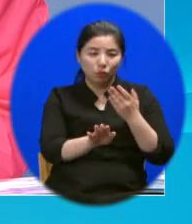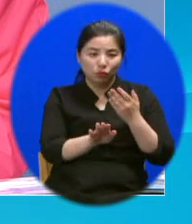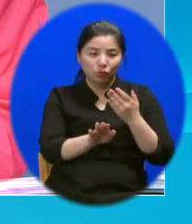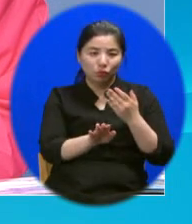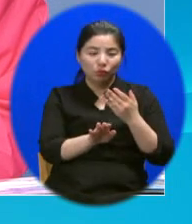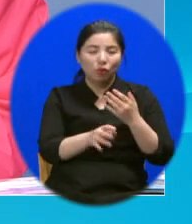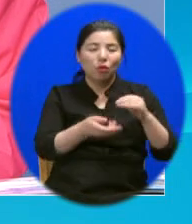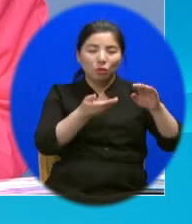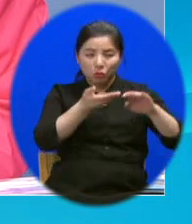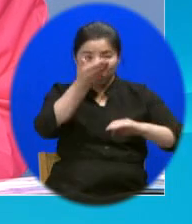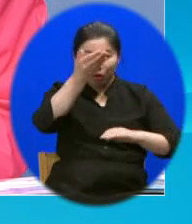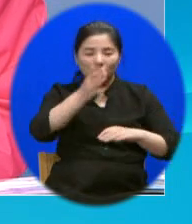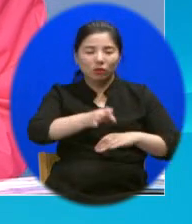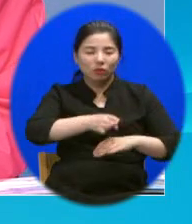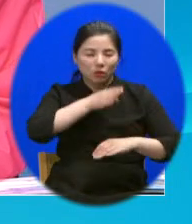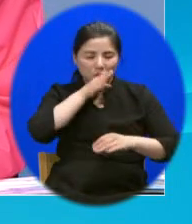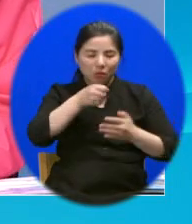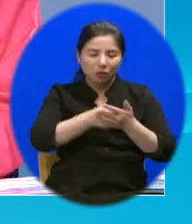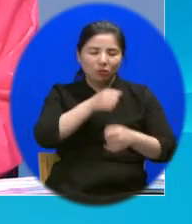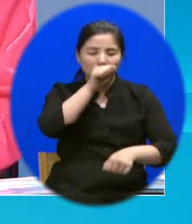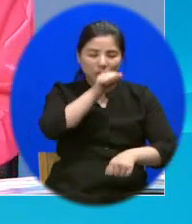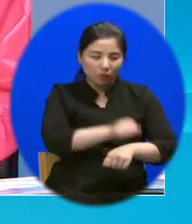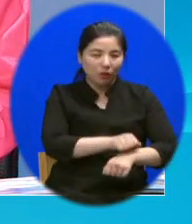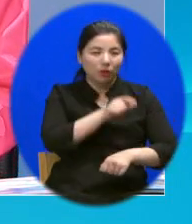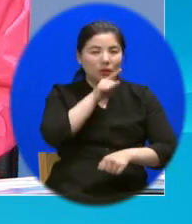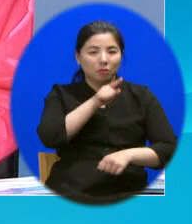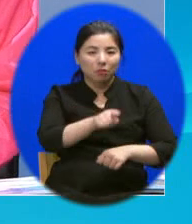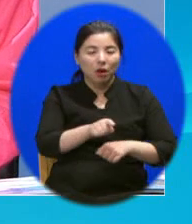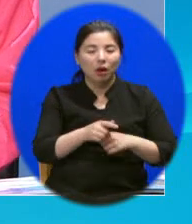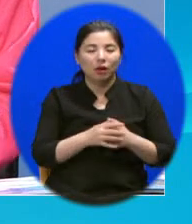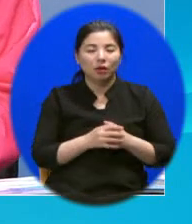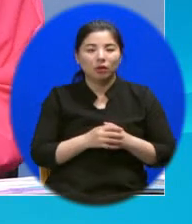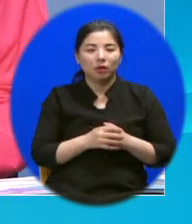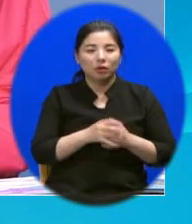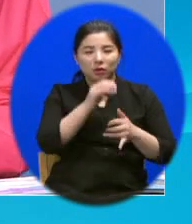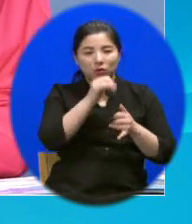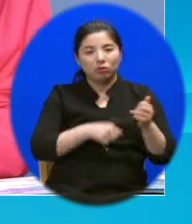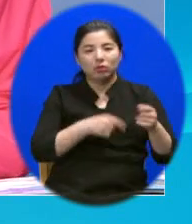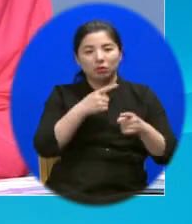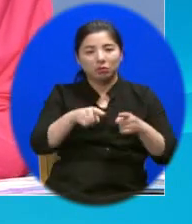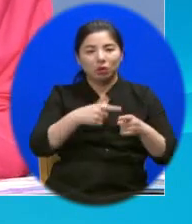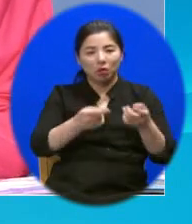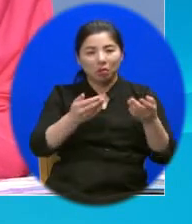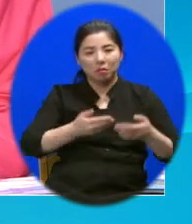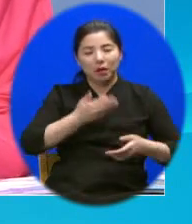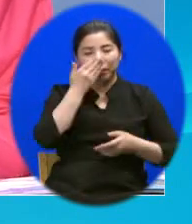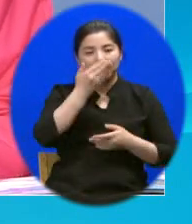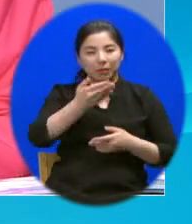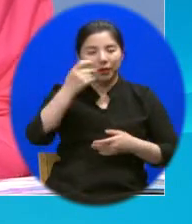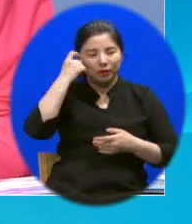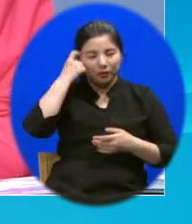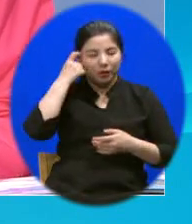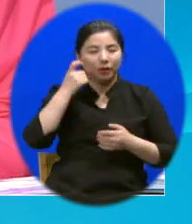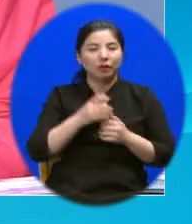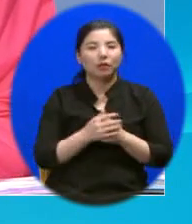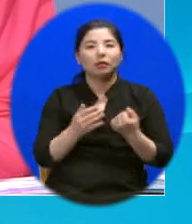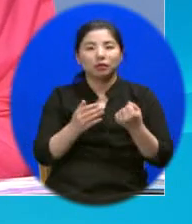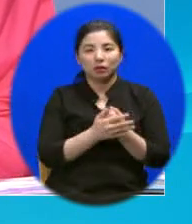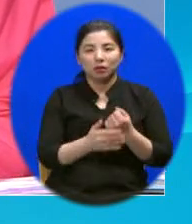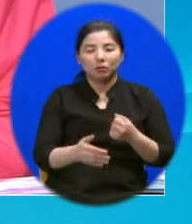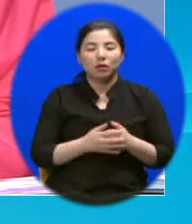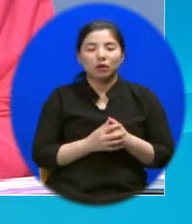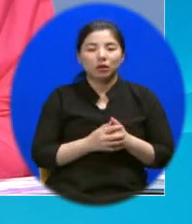아톤 조절이 정말 그때 이 결정을 화기를 잘 했다라고 하는 역사적인 평가를 받을 수 있을 거라고 저는 생각을 합니다 그래서